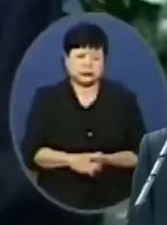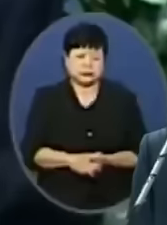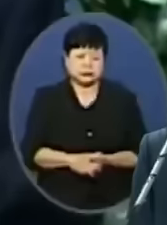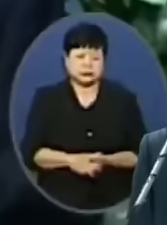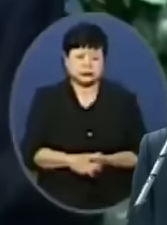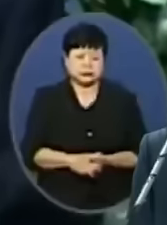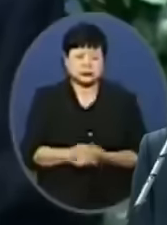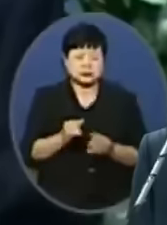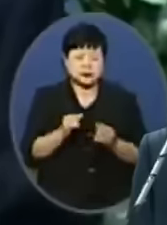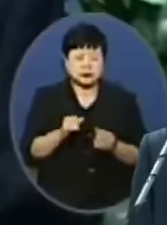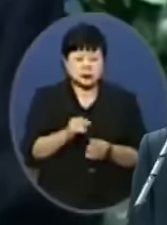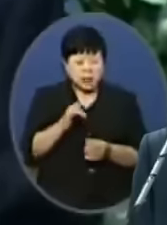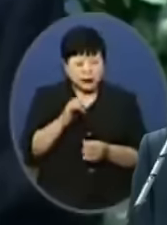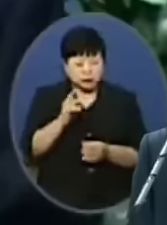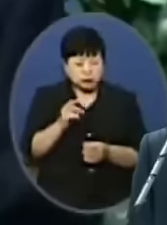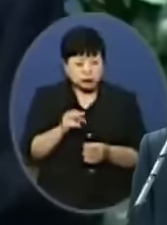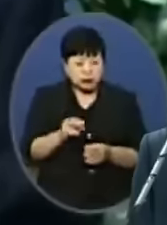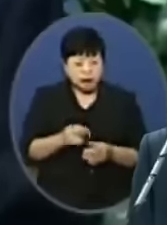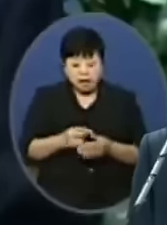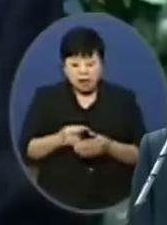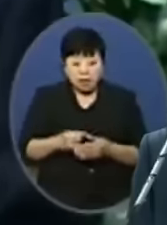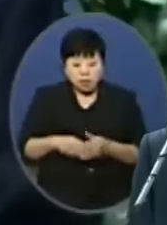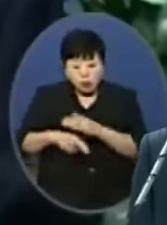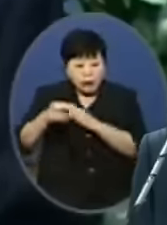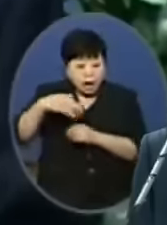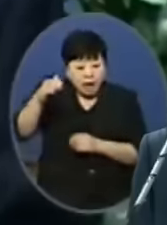한 사람 두 사람이 사라지는 것입니다.